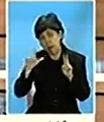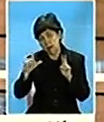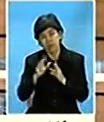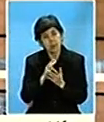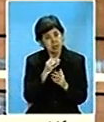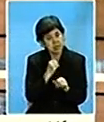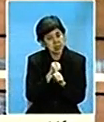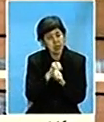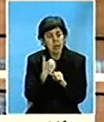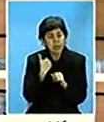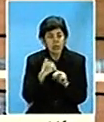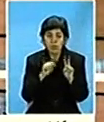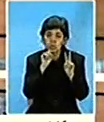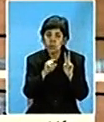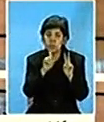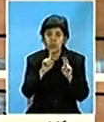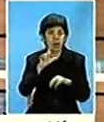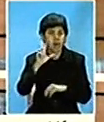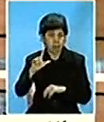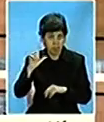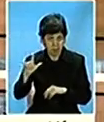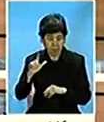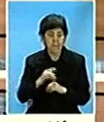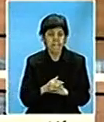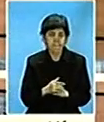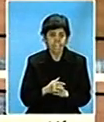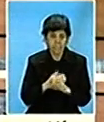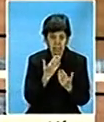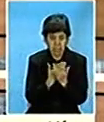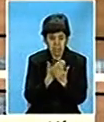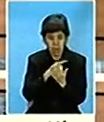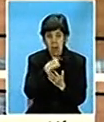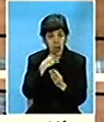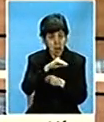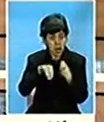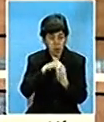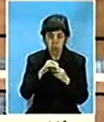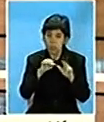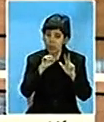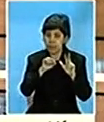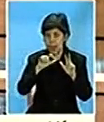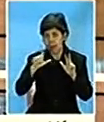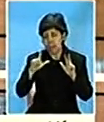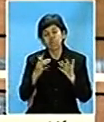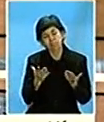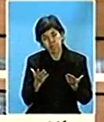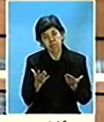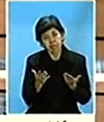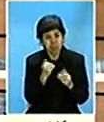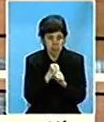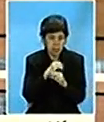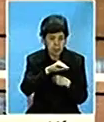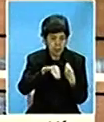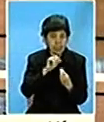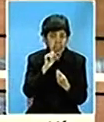ต่ตั้งรับไว้เพียง 2.1 ล้านล้านบาทการขาดดุล 3 แสนล้านบาทเป็นธรรมชาติครับในการกระตุ้นเศรษฐ